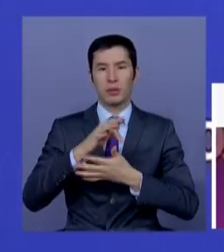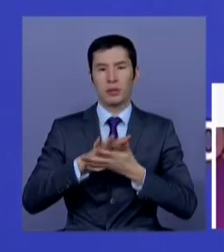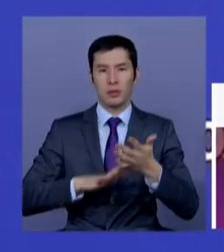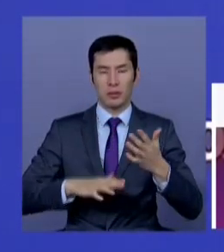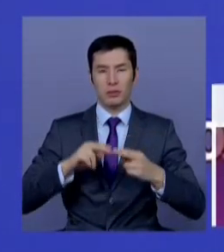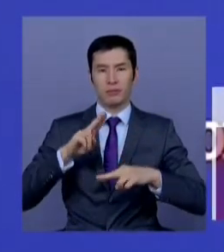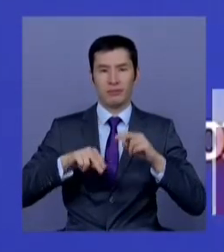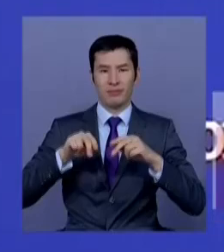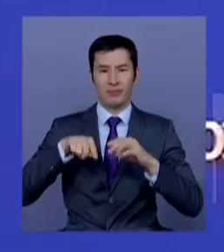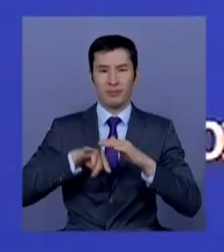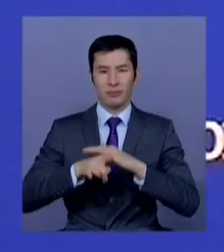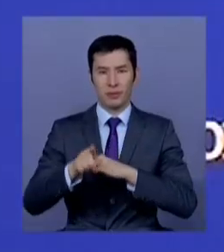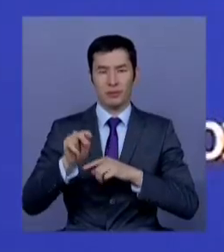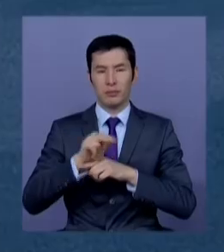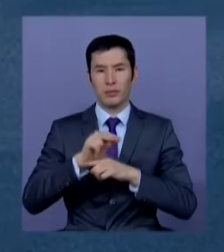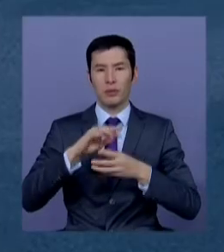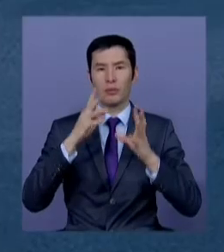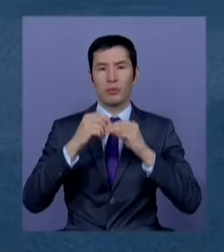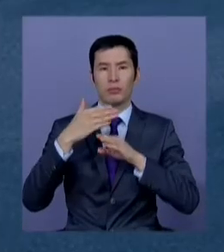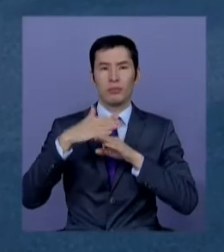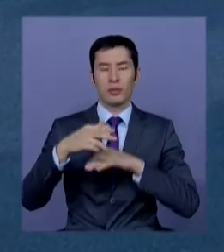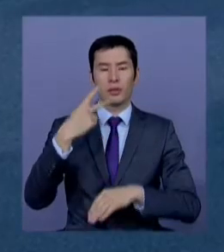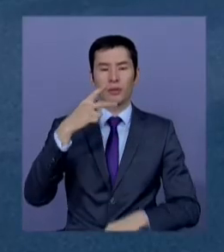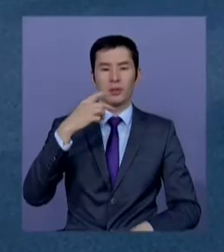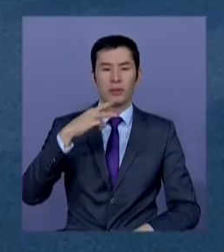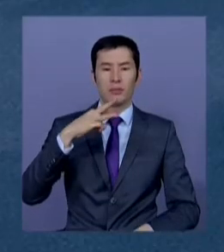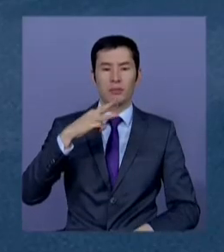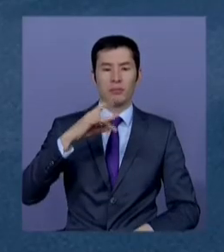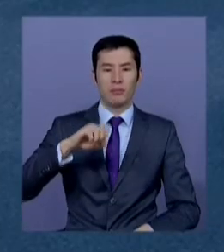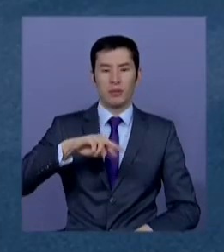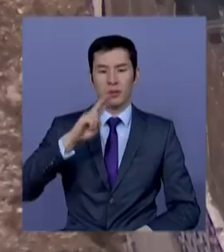20 миллиард теңгеден астам қаржы бөлінді. Жұмысты соңына дейін жеткіземіз.